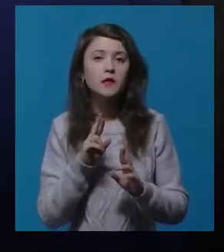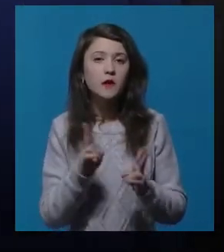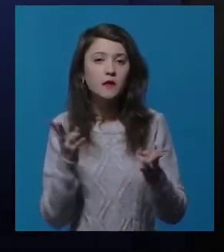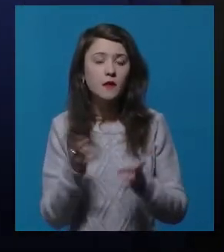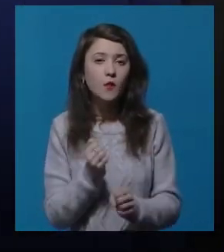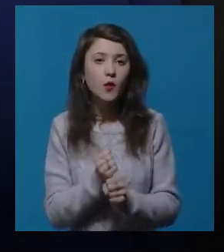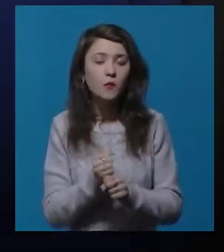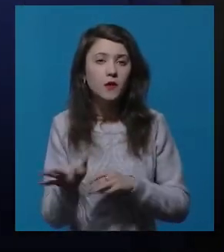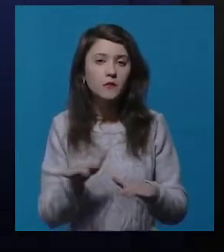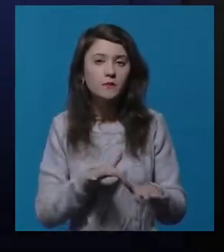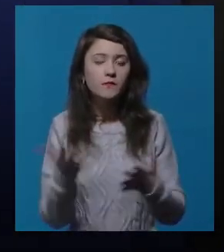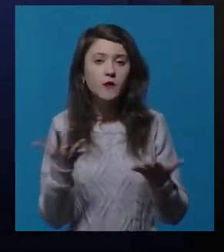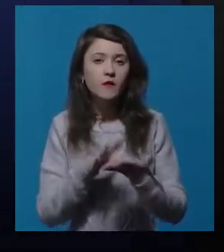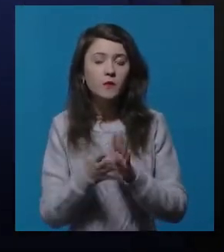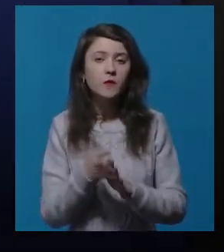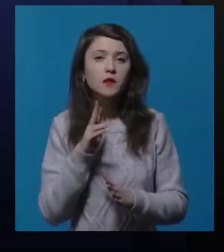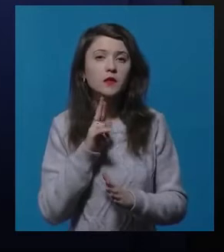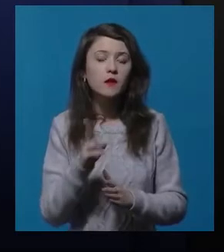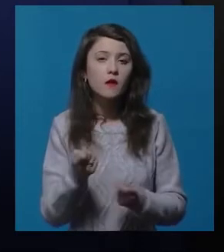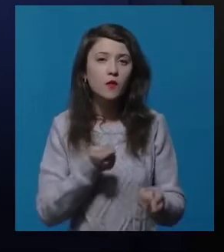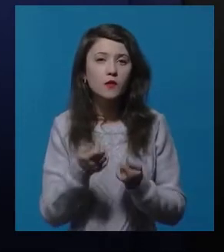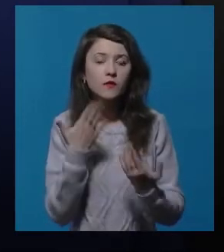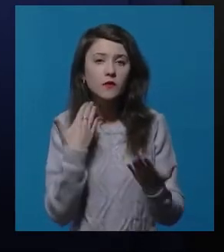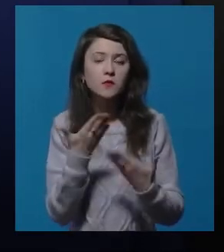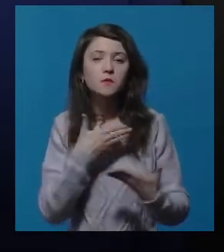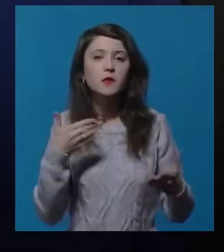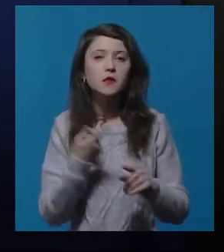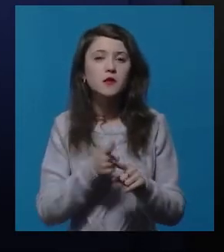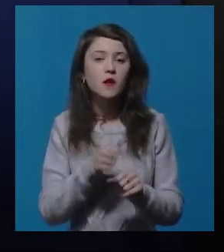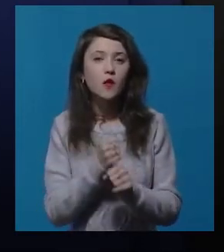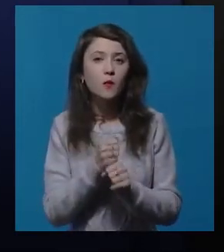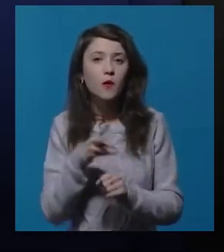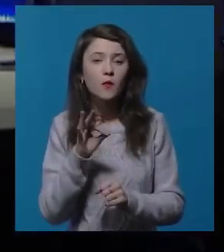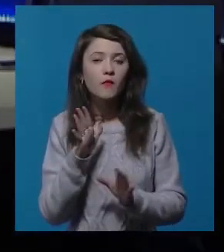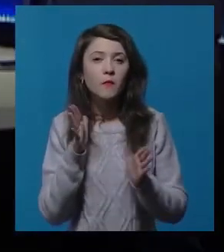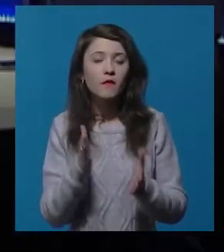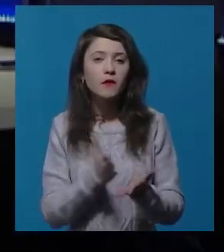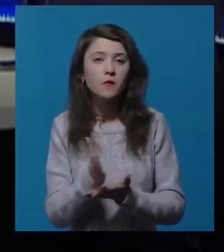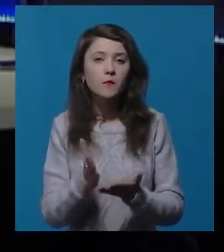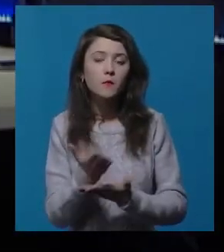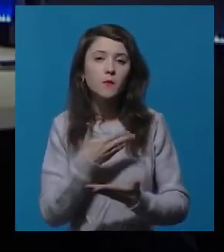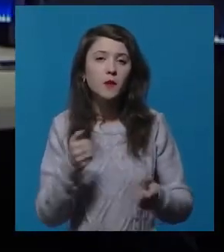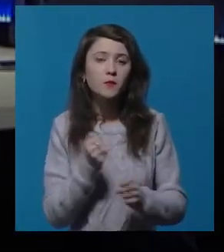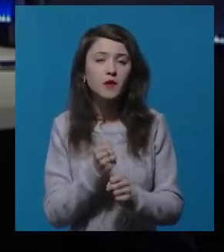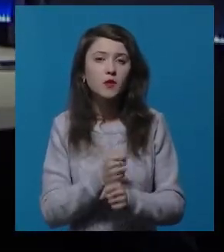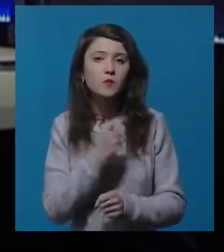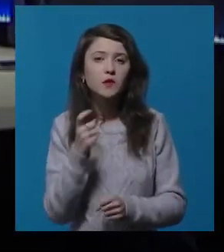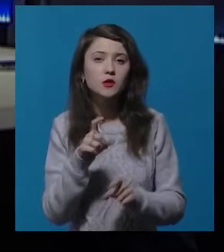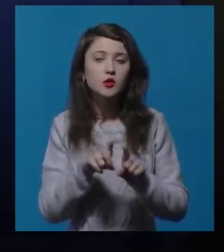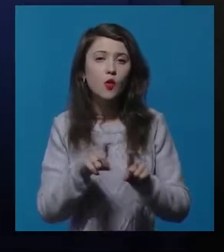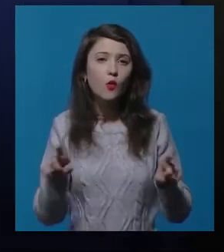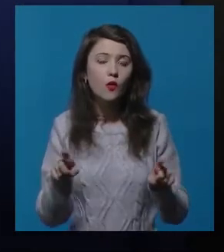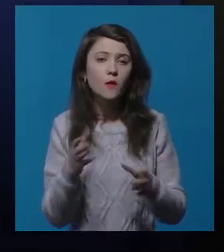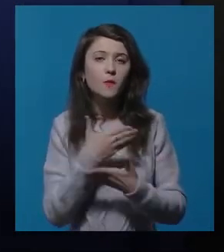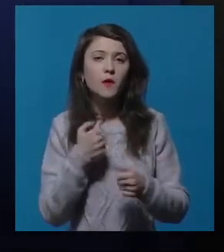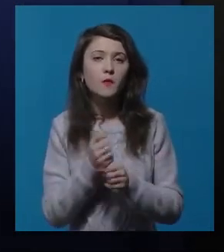як регулюються відносини. І ми це робимо по певним напрямкам. Наприклад, ми працюємо з школами, ми